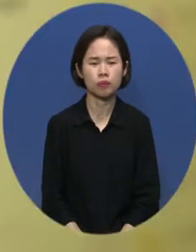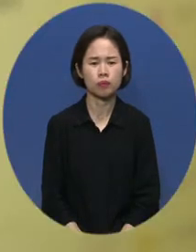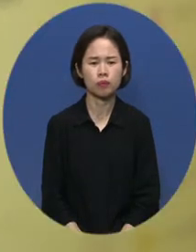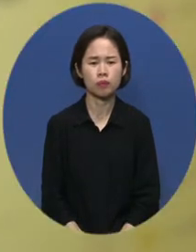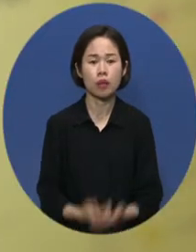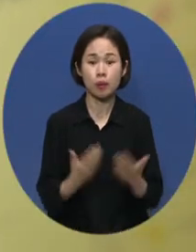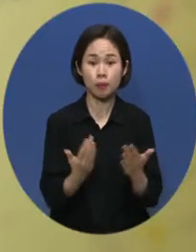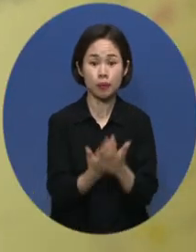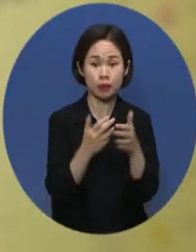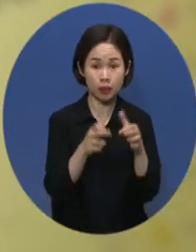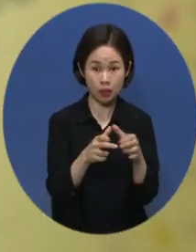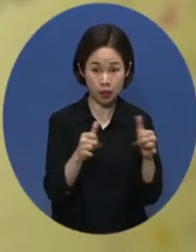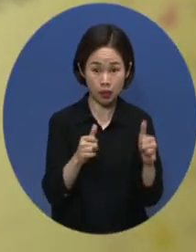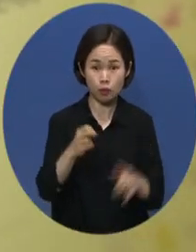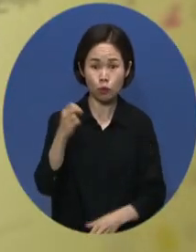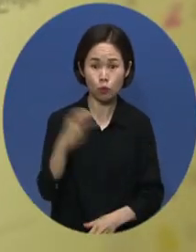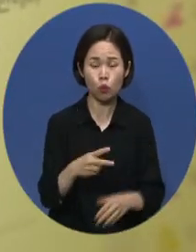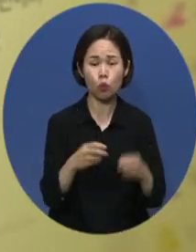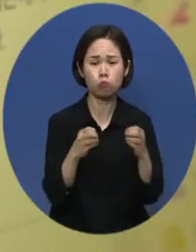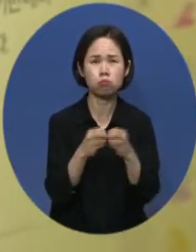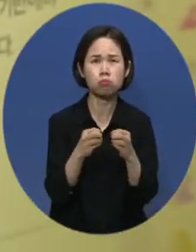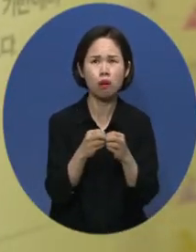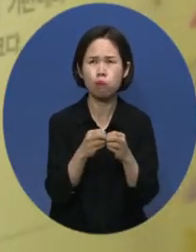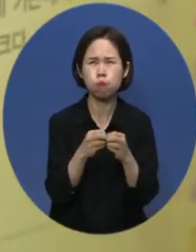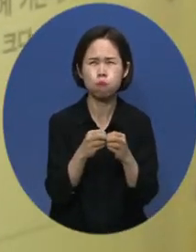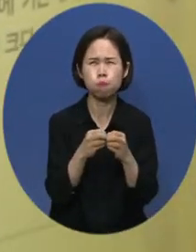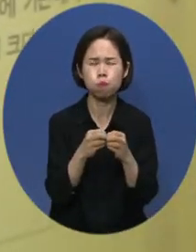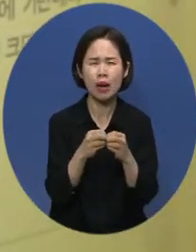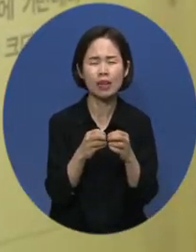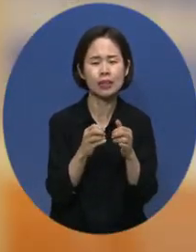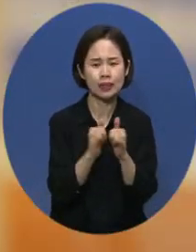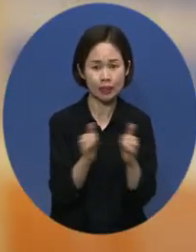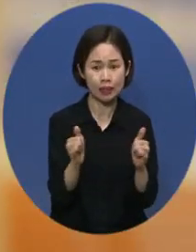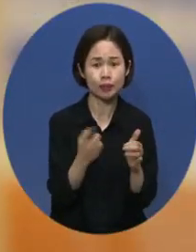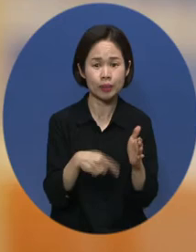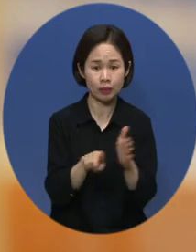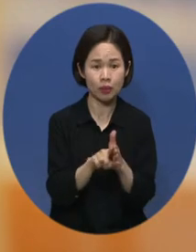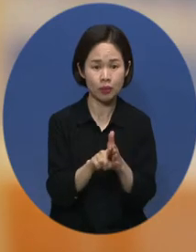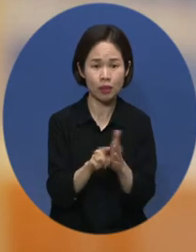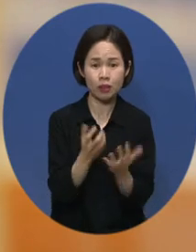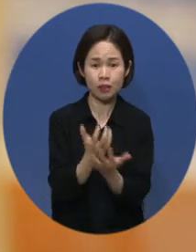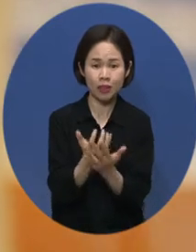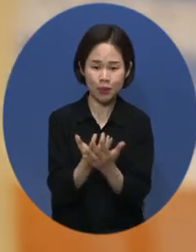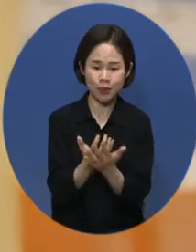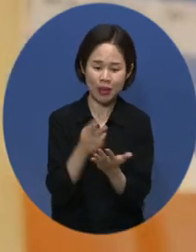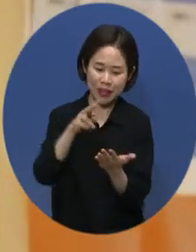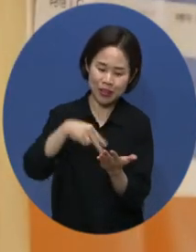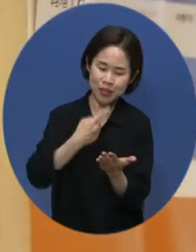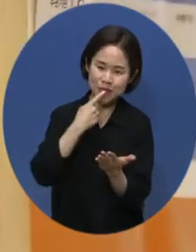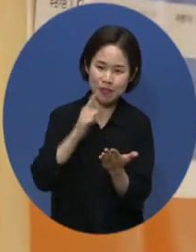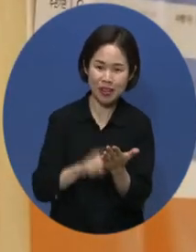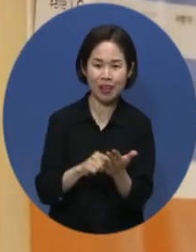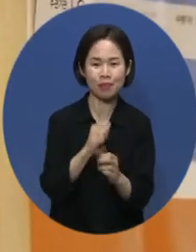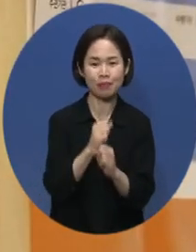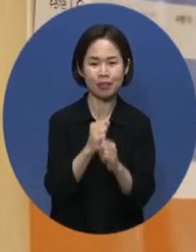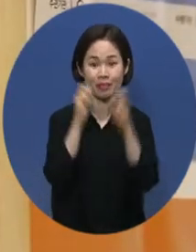발달 장애인뿐만 아니라 문장 이해력이 부족한 사람들을 위해 읽기 쉬운 자료를 만드는 회사가